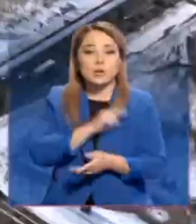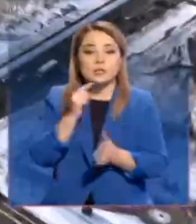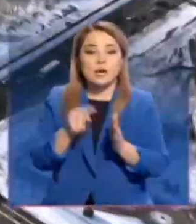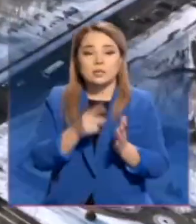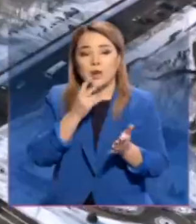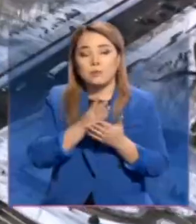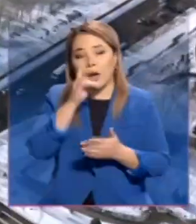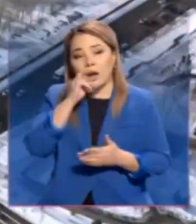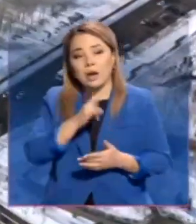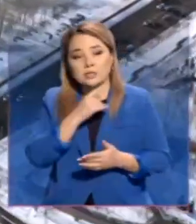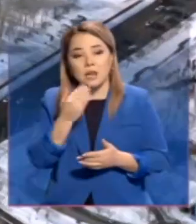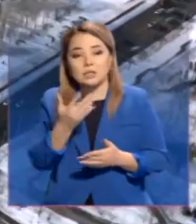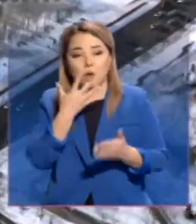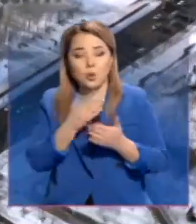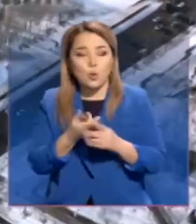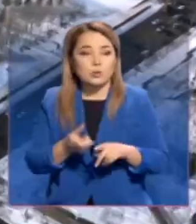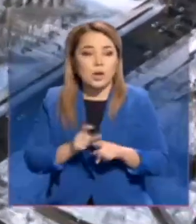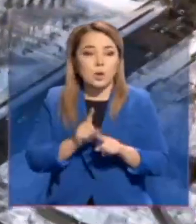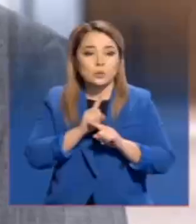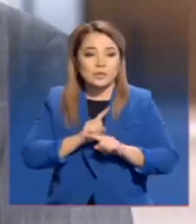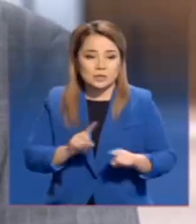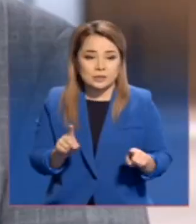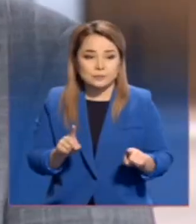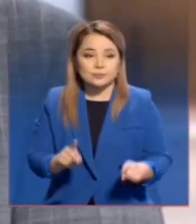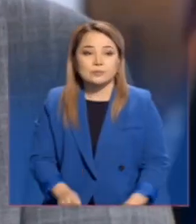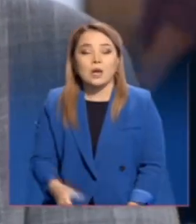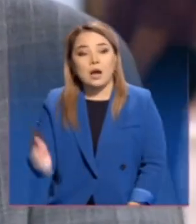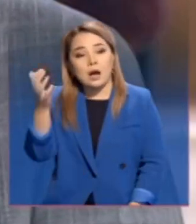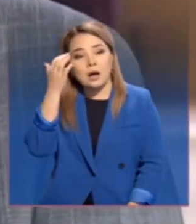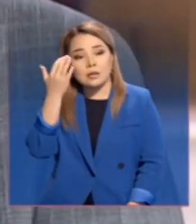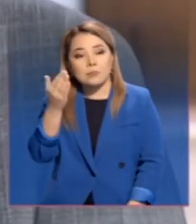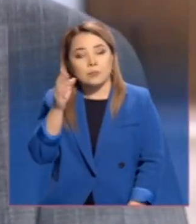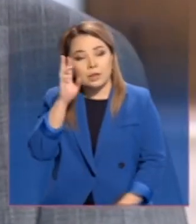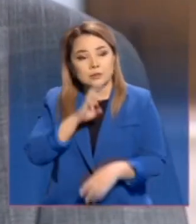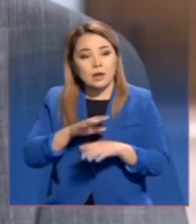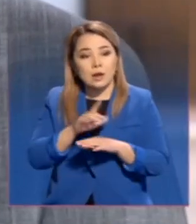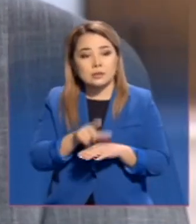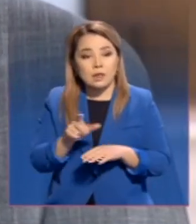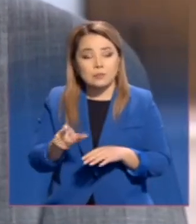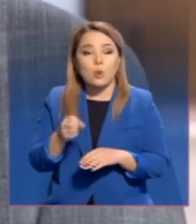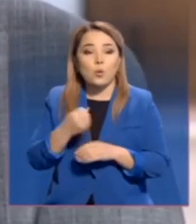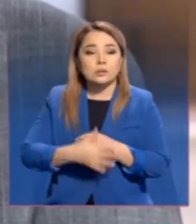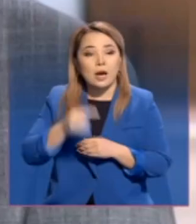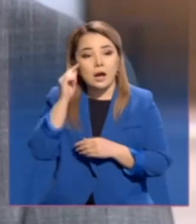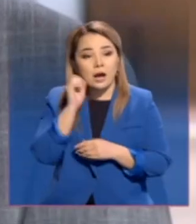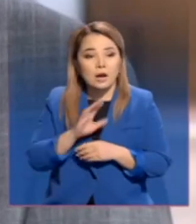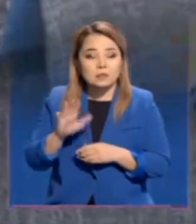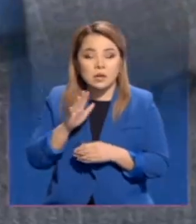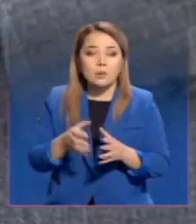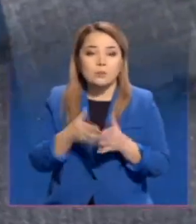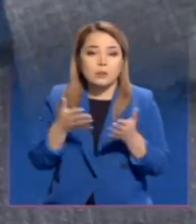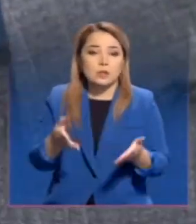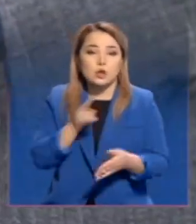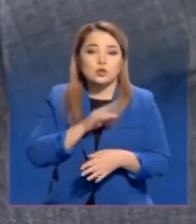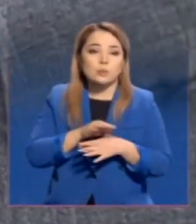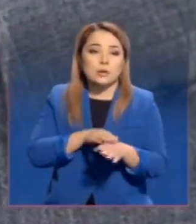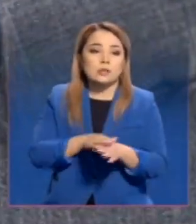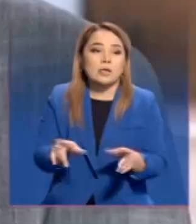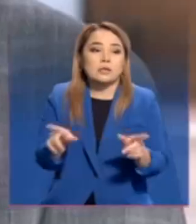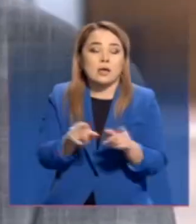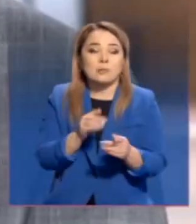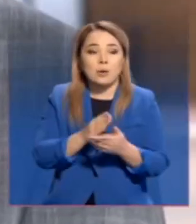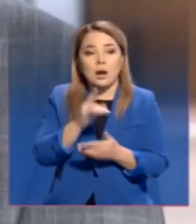мәселесі Қазақстан үшін де өте өзекті. Біріккен араб әмірліктері Орталық Азиядағы басты серіктестер ретінде Қазақстанды қарастырады.